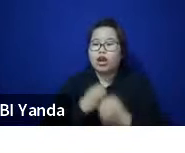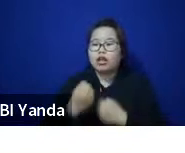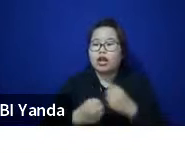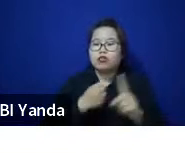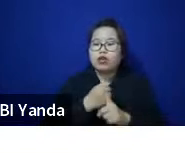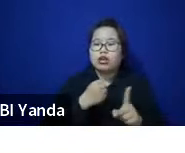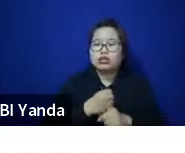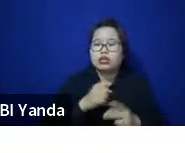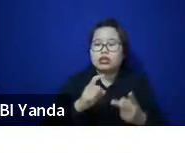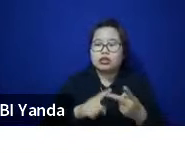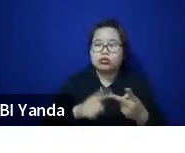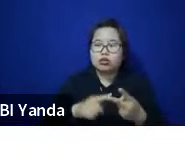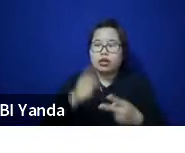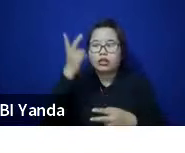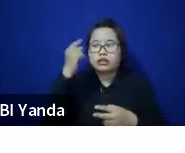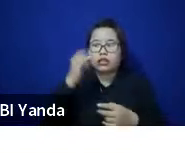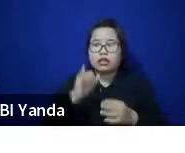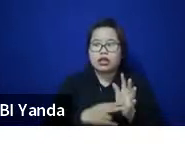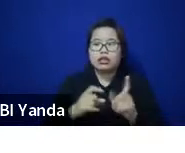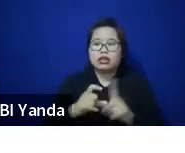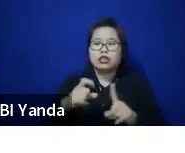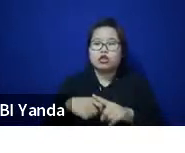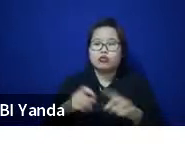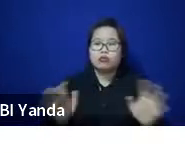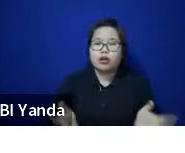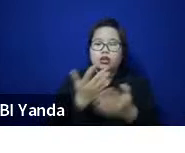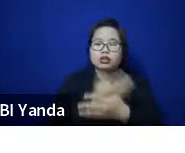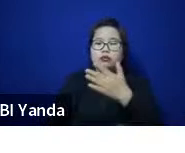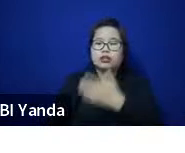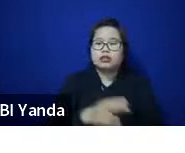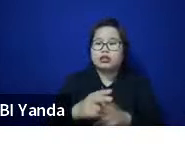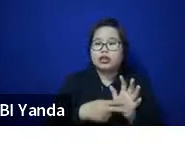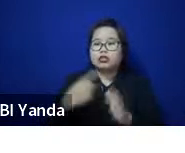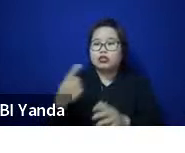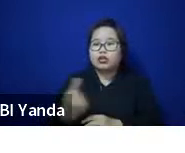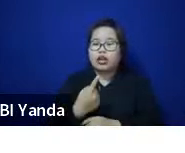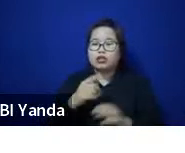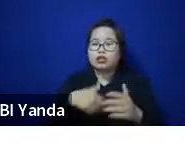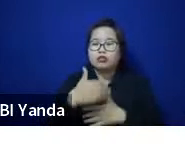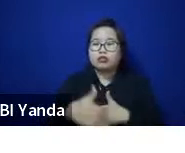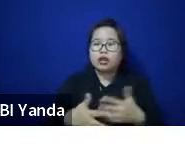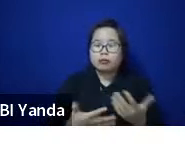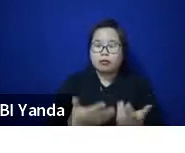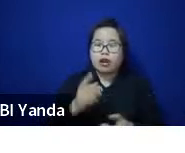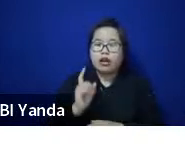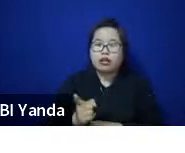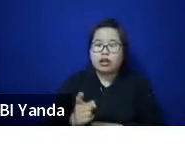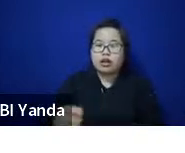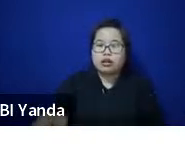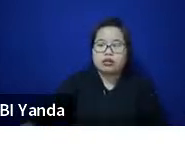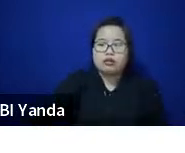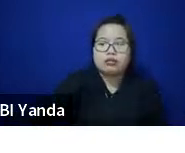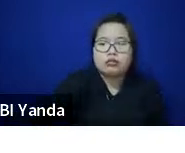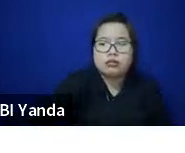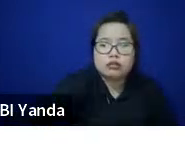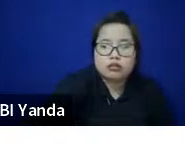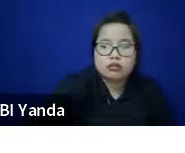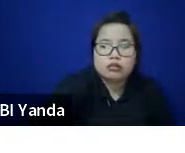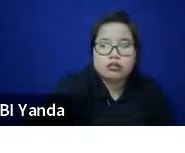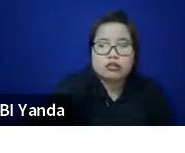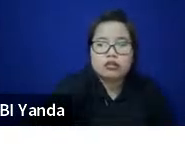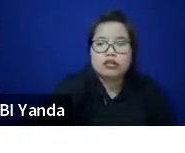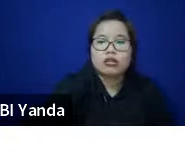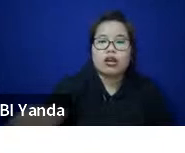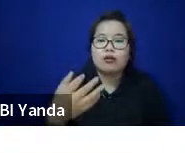ada rencana induk ya, pembangunan disabilitas yang nasional. Kemudian juga ada baru ya ini dari Menkes